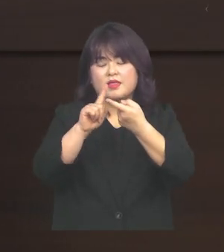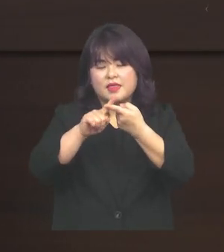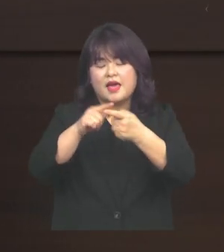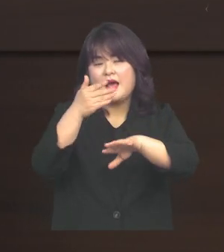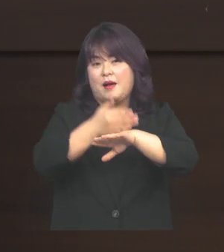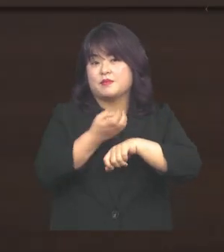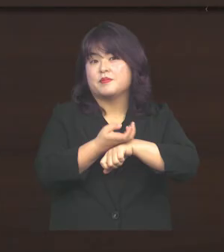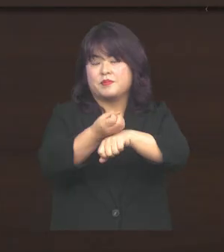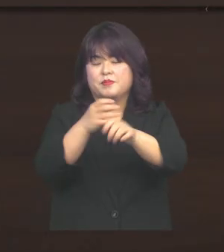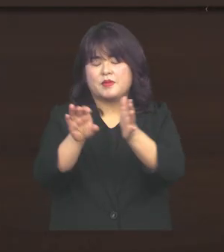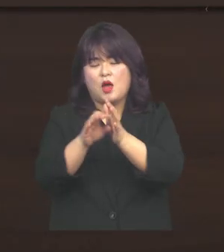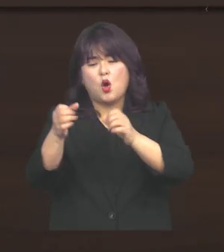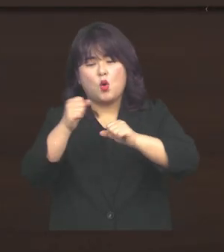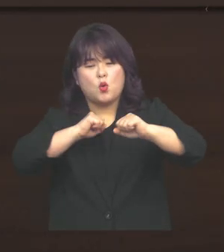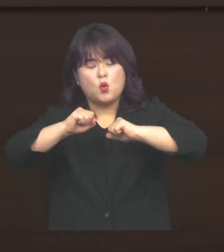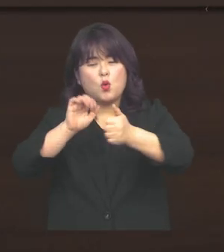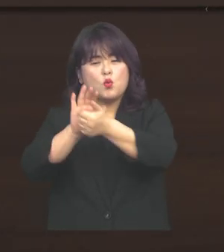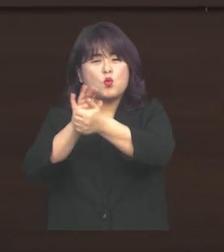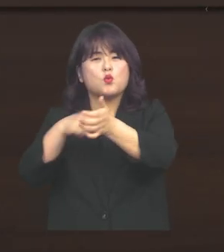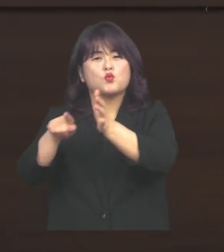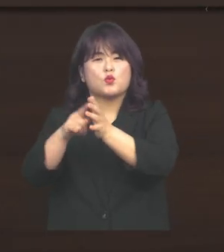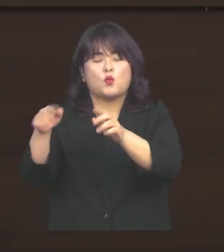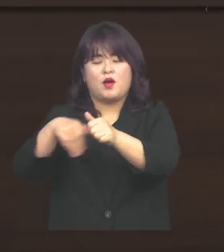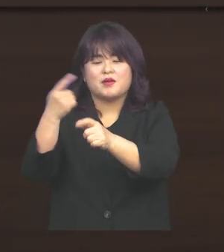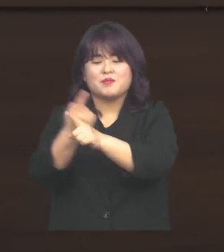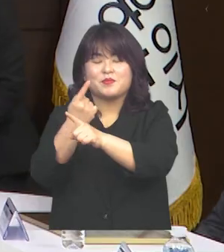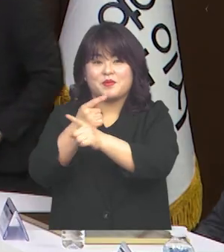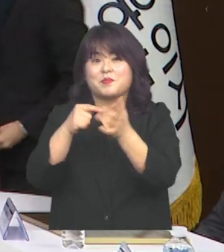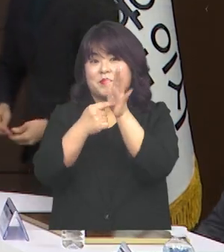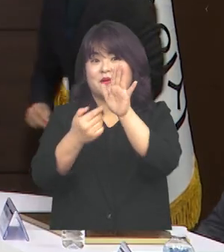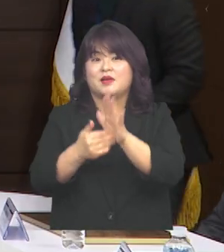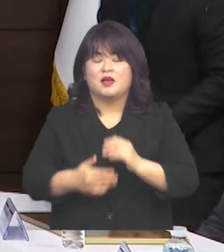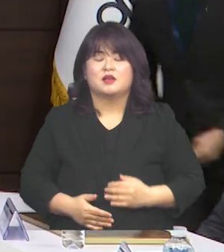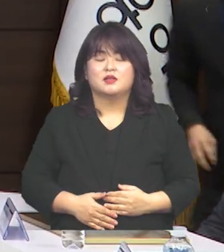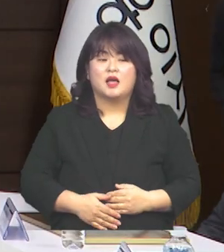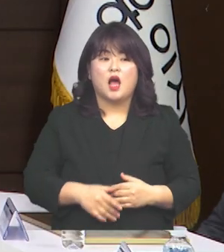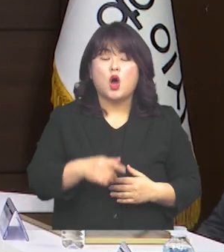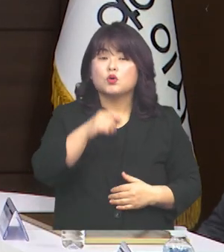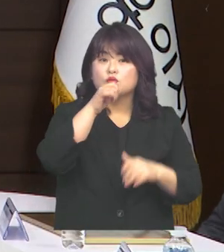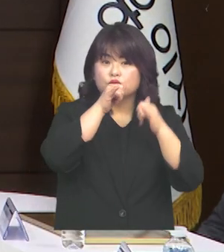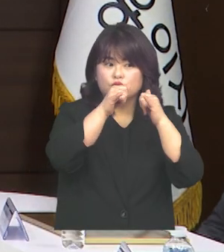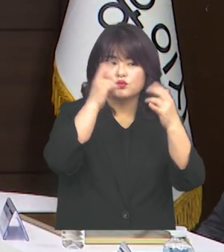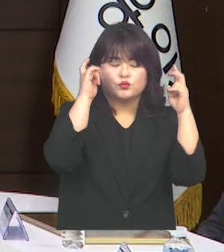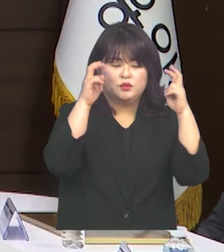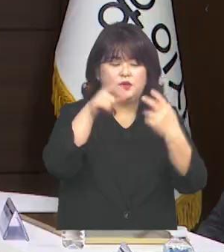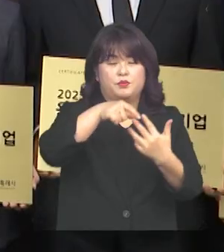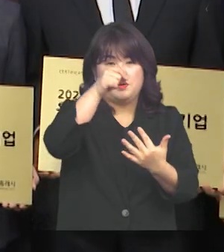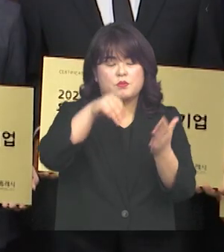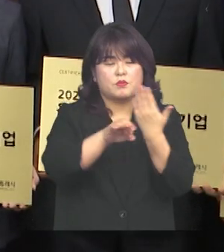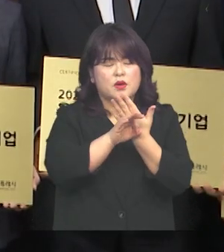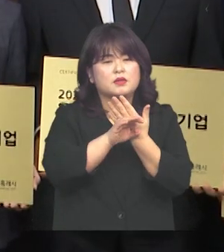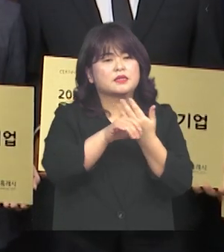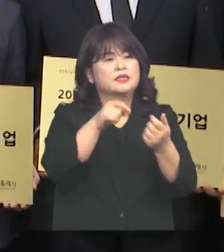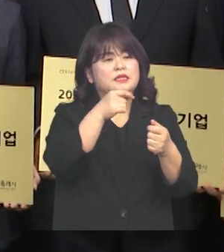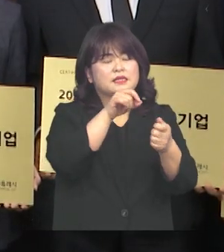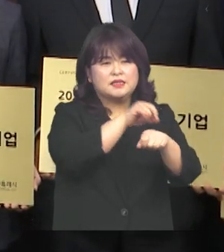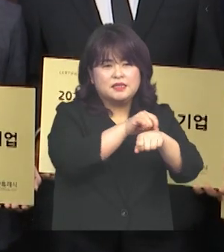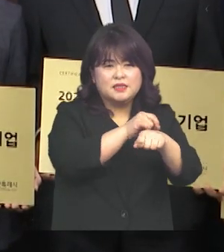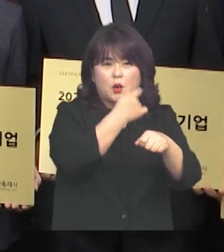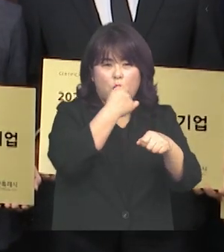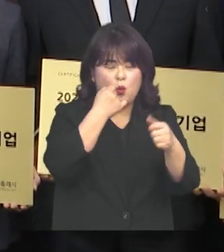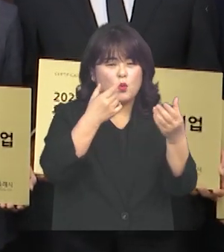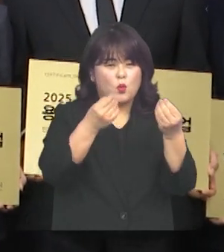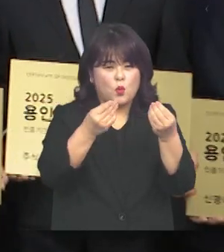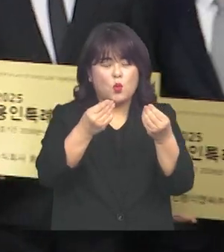기업인들이 활동할 수 있도록 환경을 개선해 나갈 것이라고 말했습니다. 우수기업으로 선정된 기업에는 특례 보증,